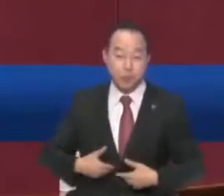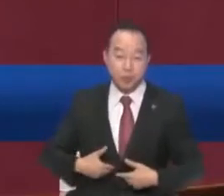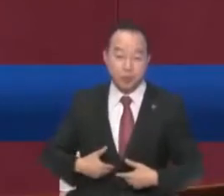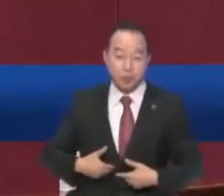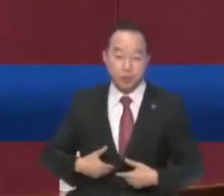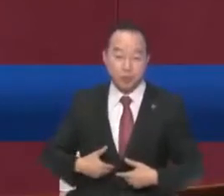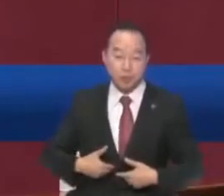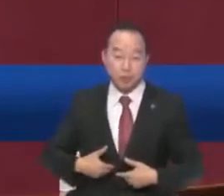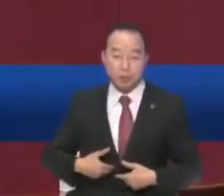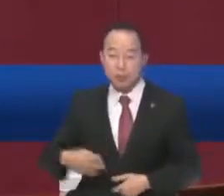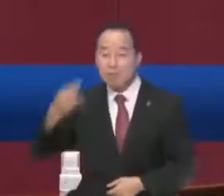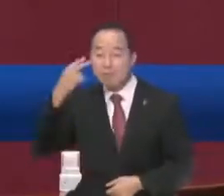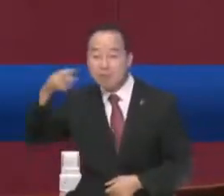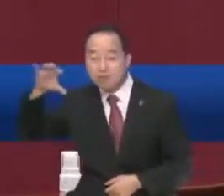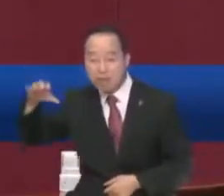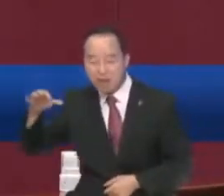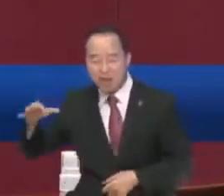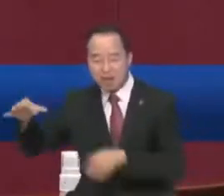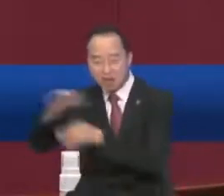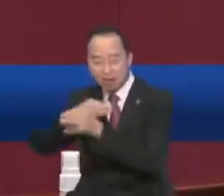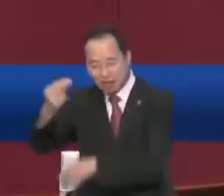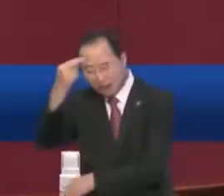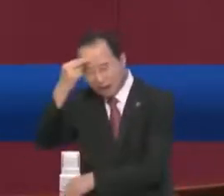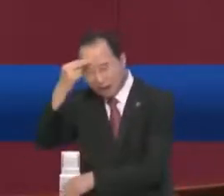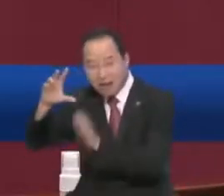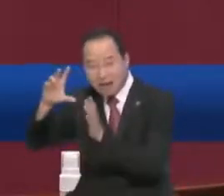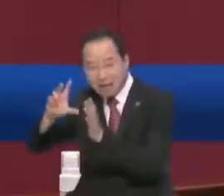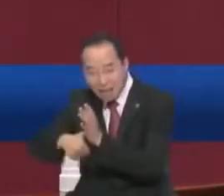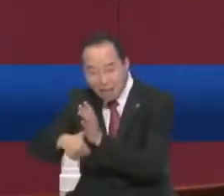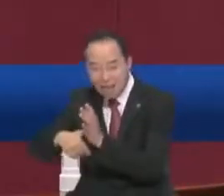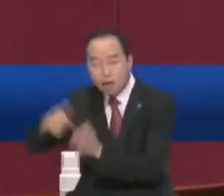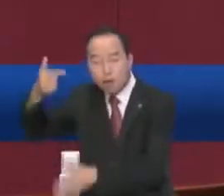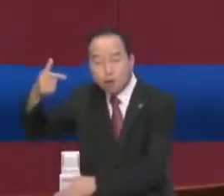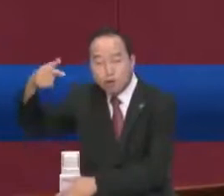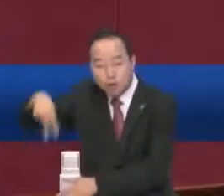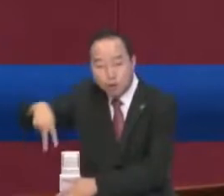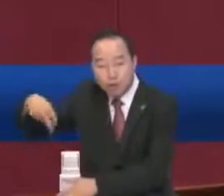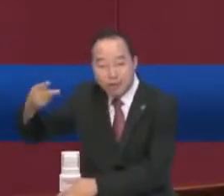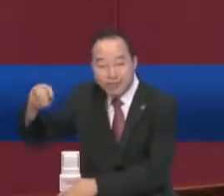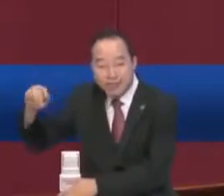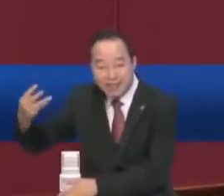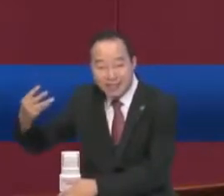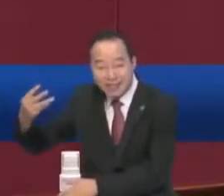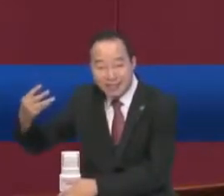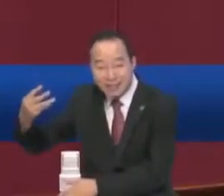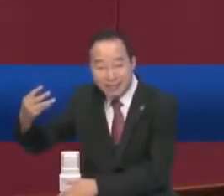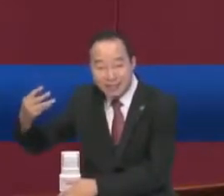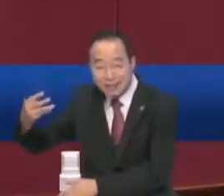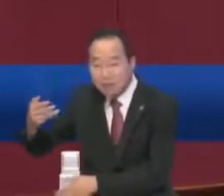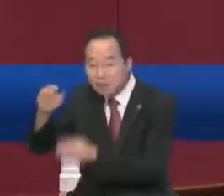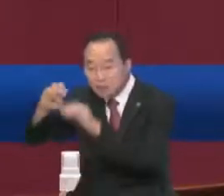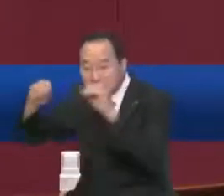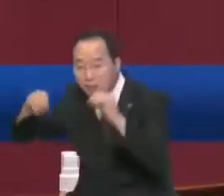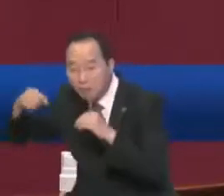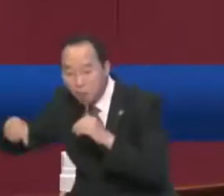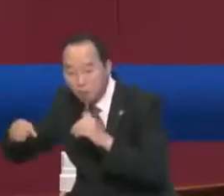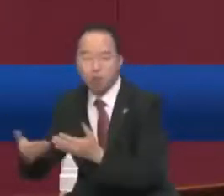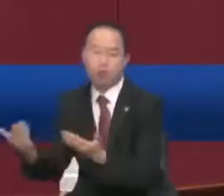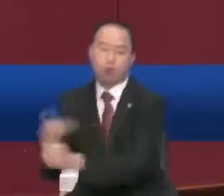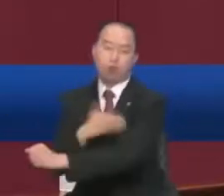대공황에서 미국을 구한 뉴딜의 핵심은 댐 건설이 아닌 노동권 강화였습니다. 새로운 사회계약의 중요한